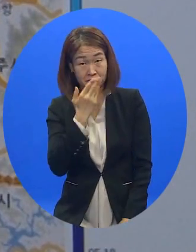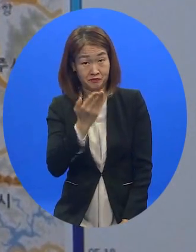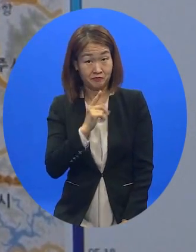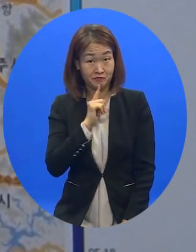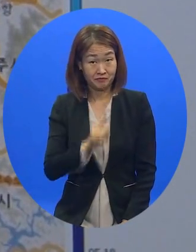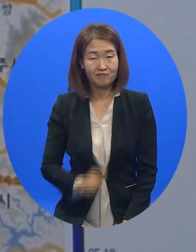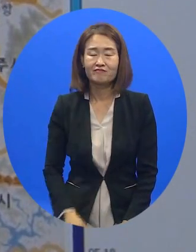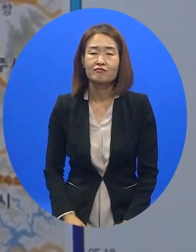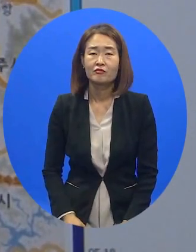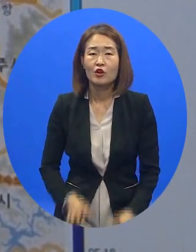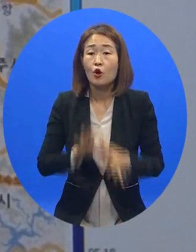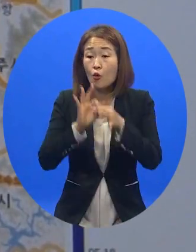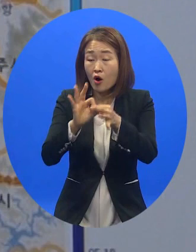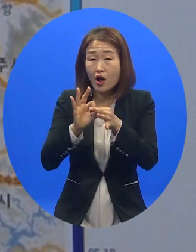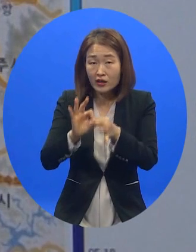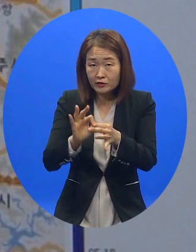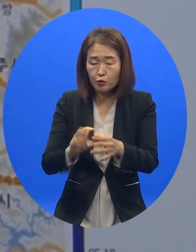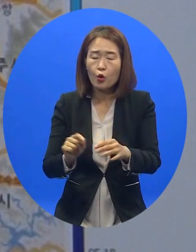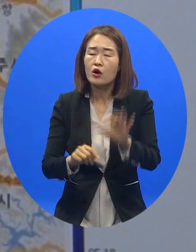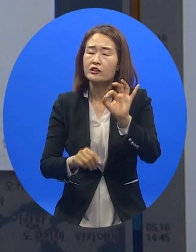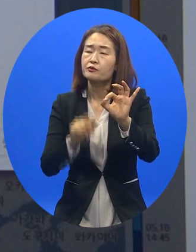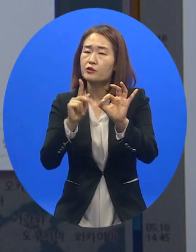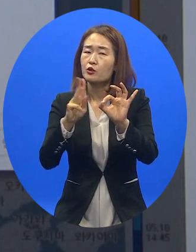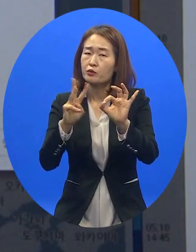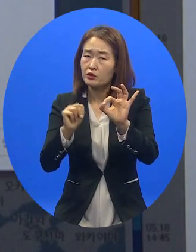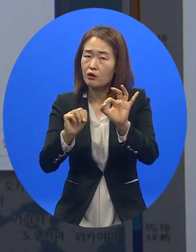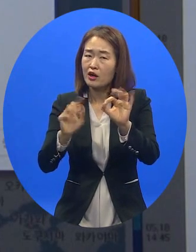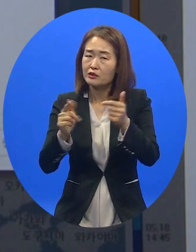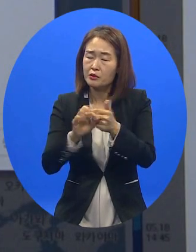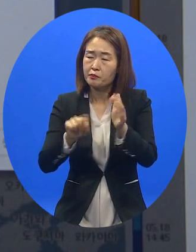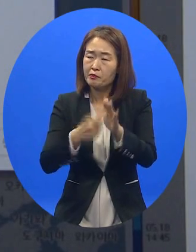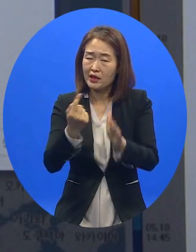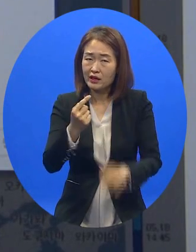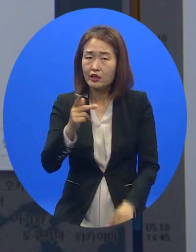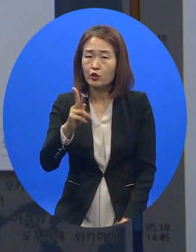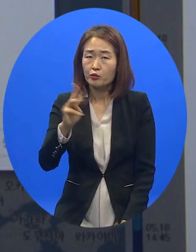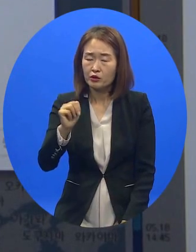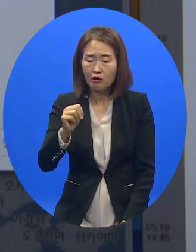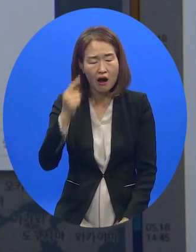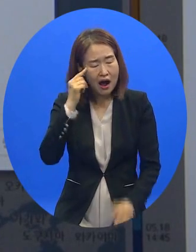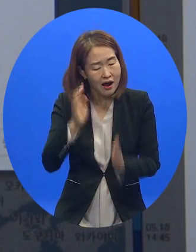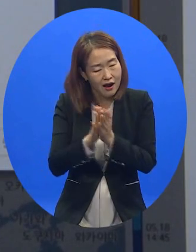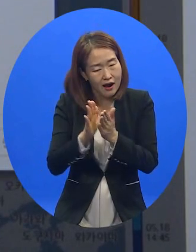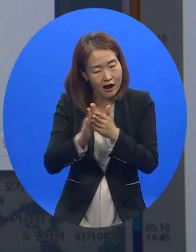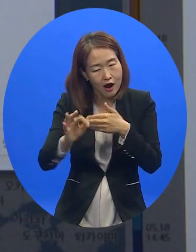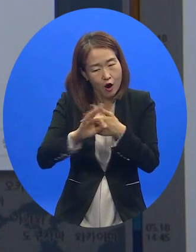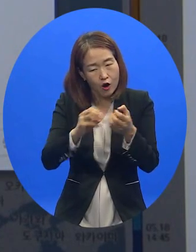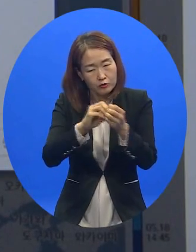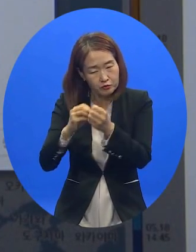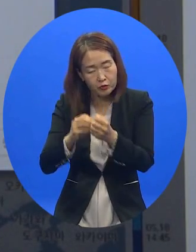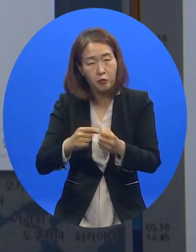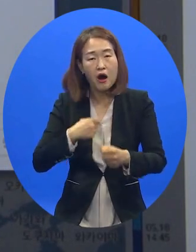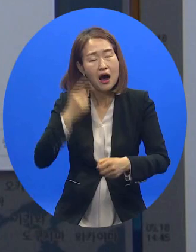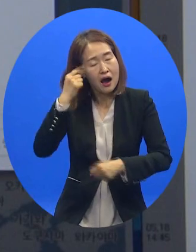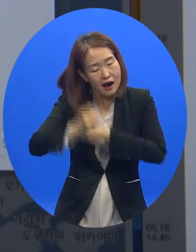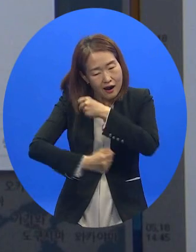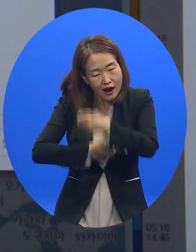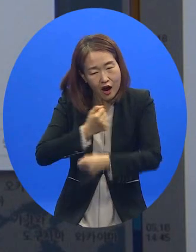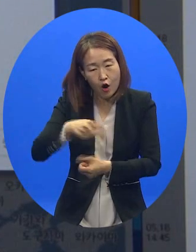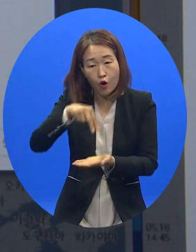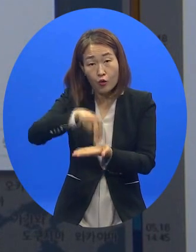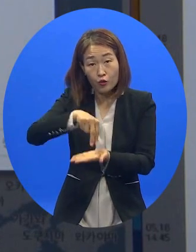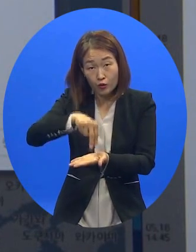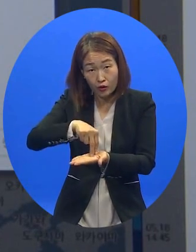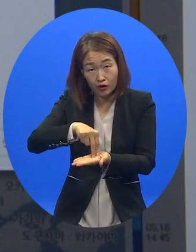있는데요. 관심 반경 10km에서 100km까지 임의로 설정이 가능하며 자유롭게 위치 설정이